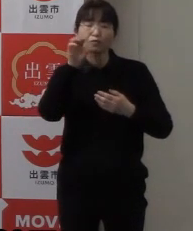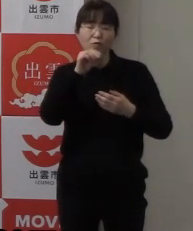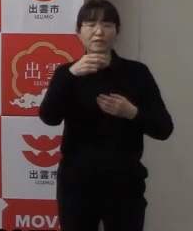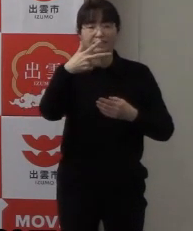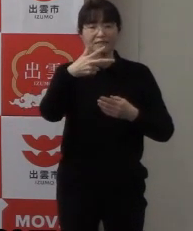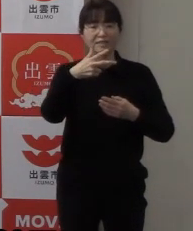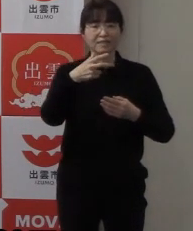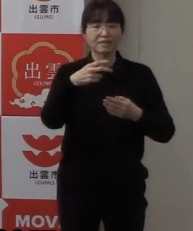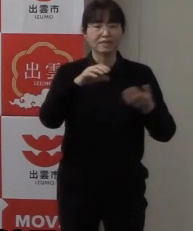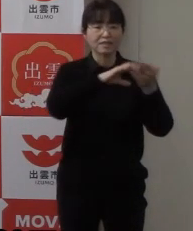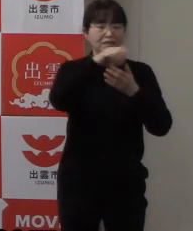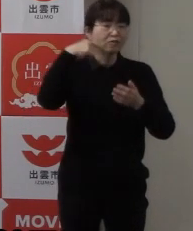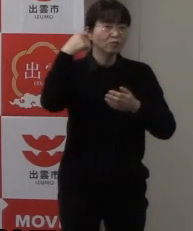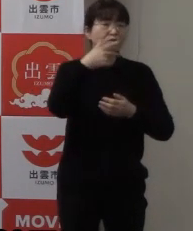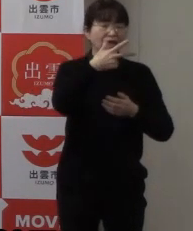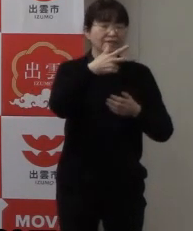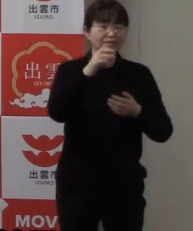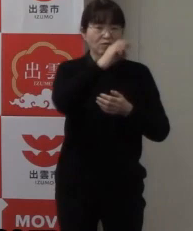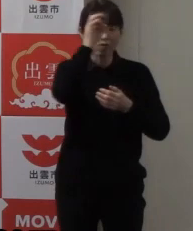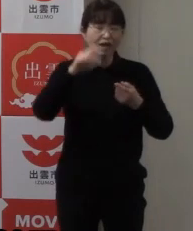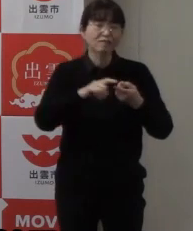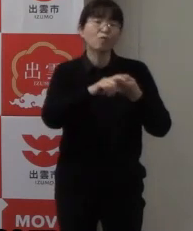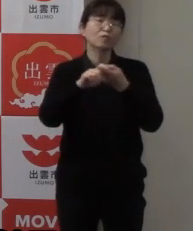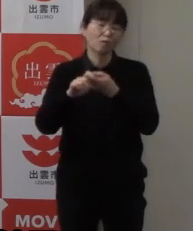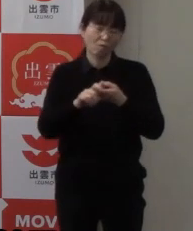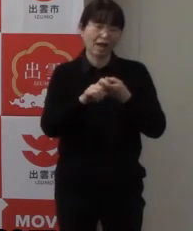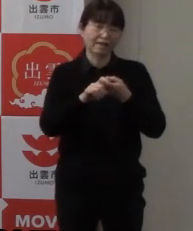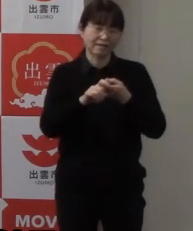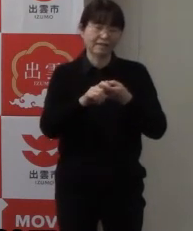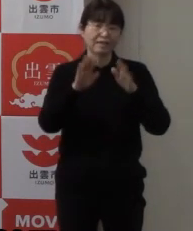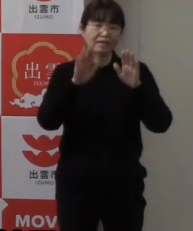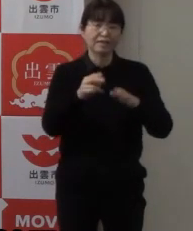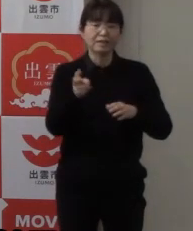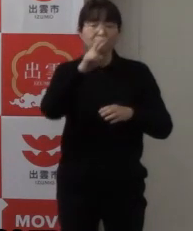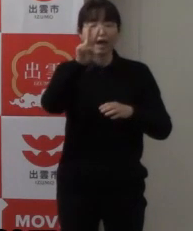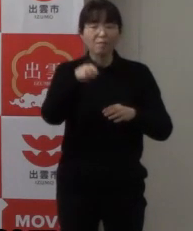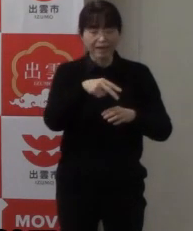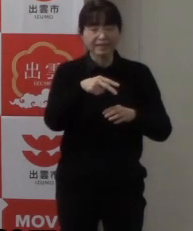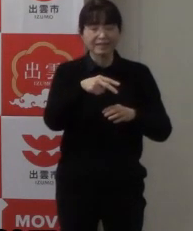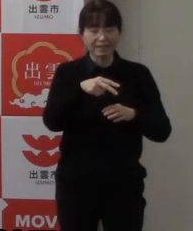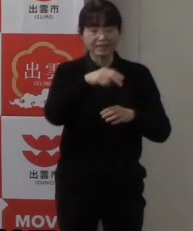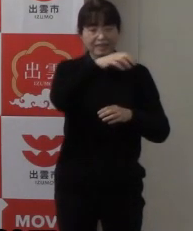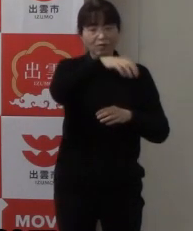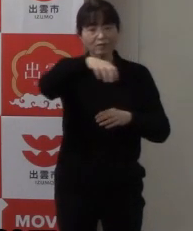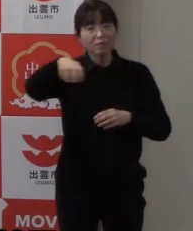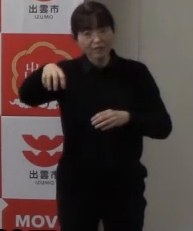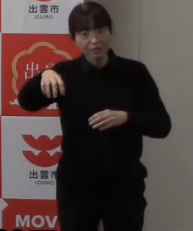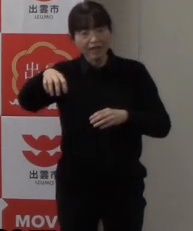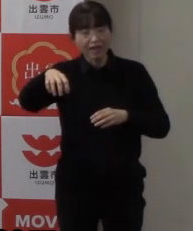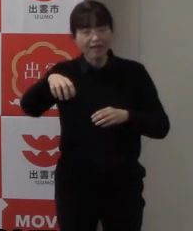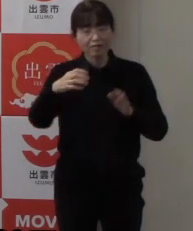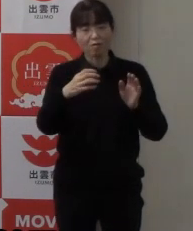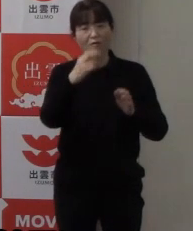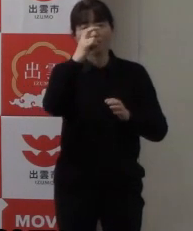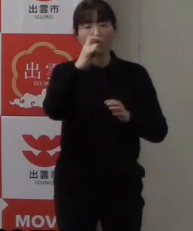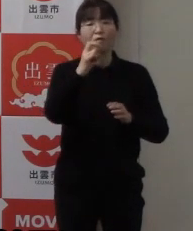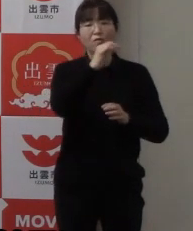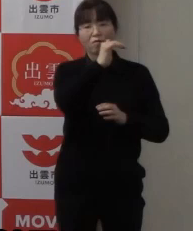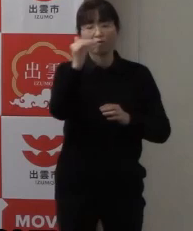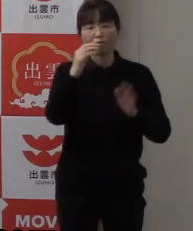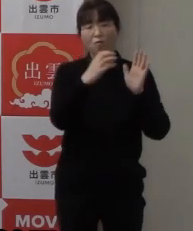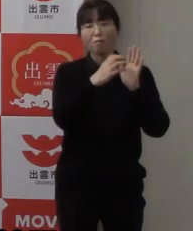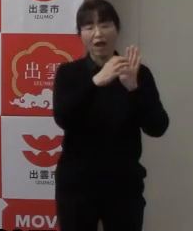市観光協会、また今治港とかですね、さまざまなところでロゴマークのデザイン